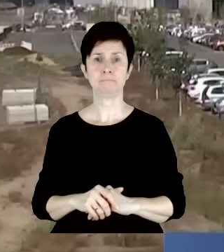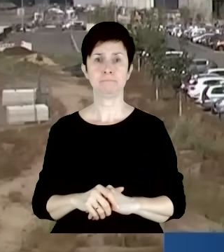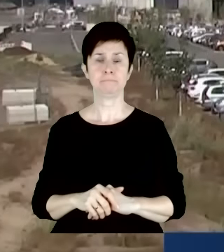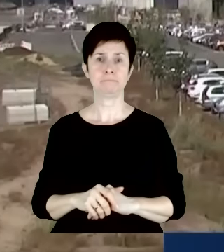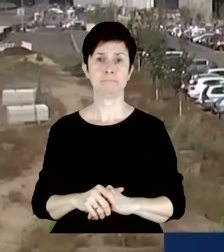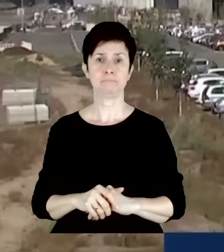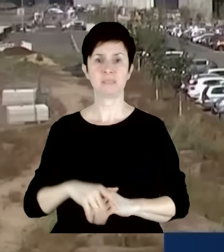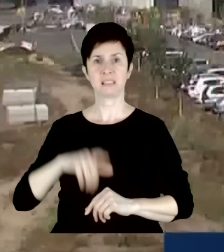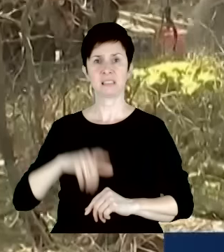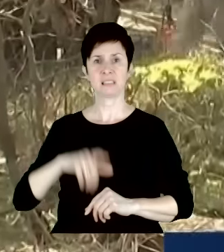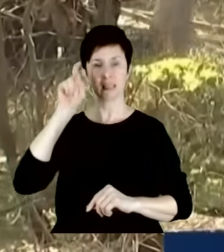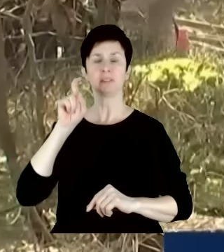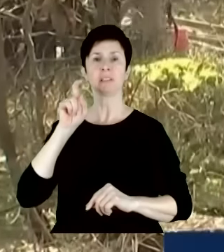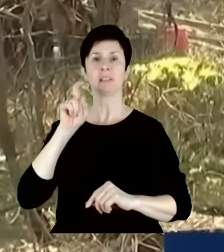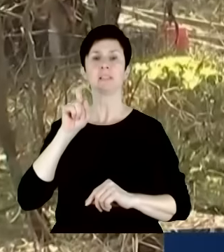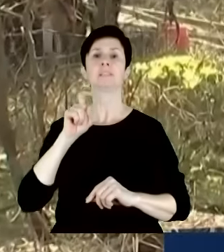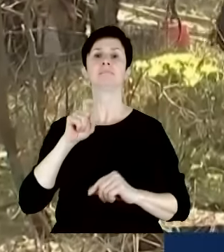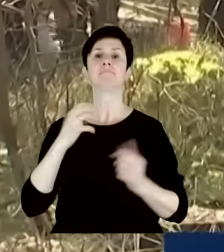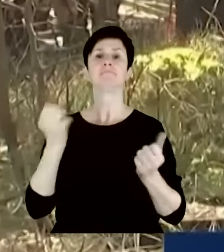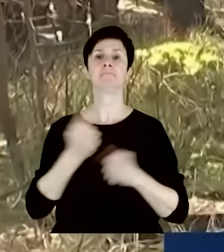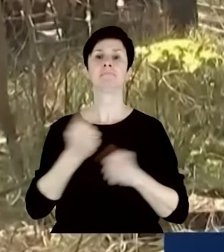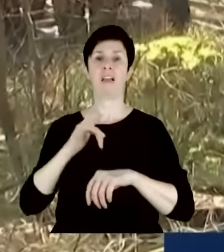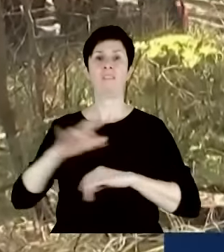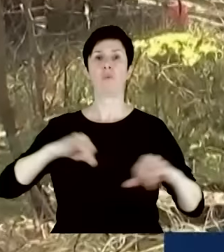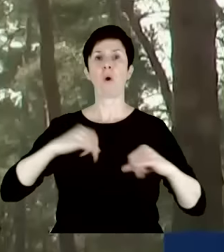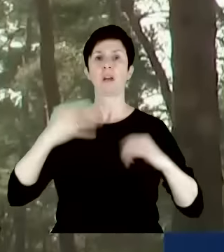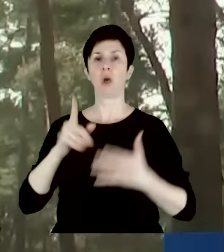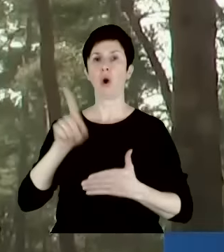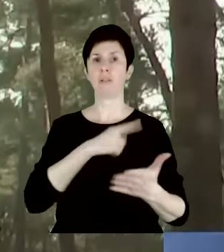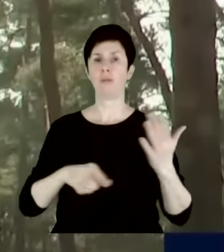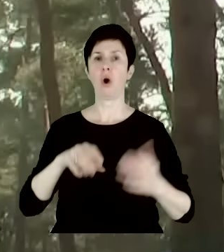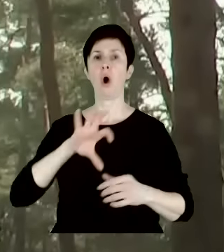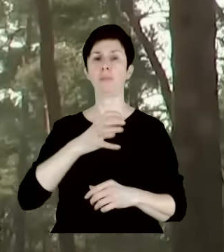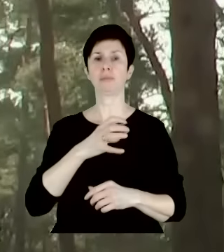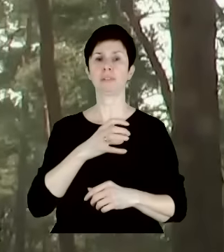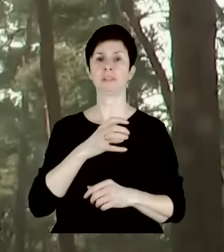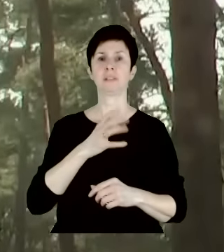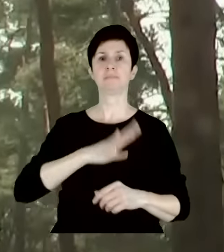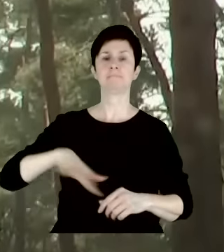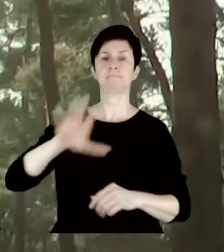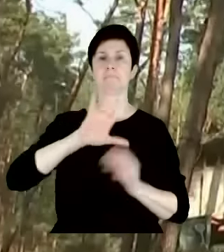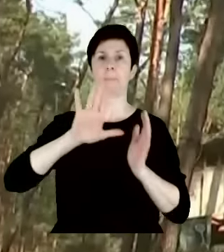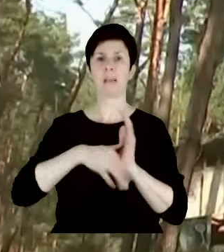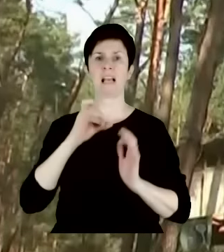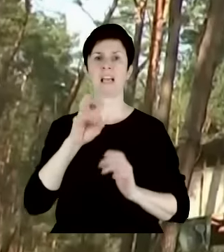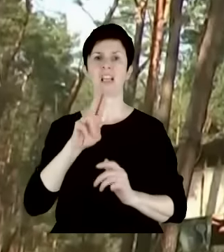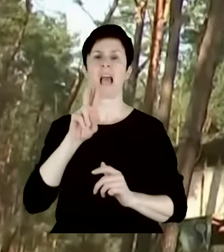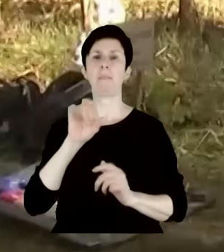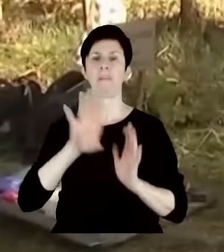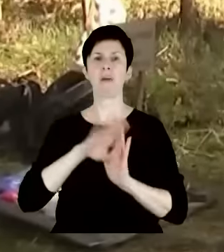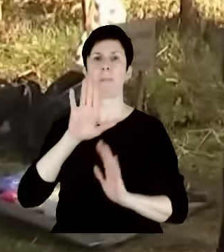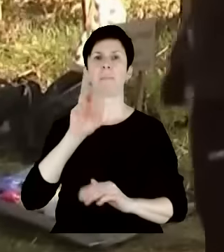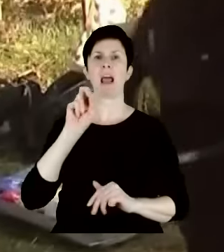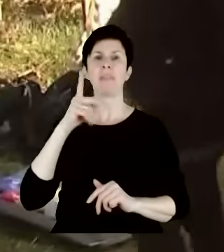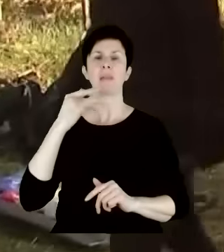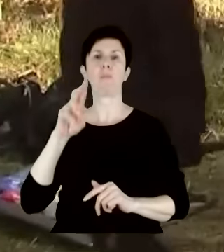Niemcy zbierają żniwo polityki Zielonego Ładu. Władze chcą zlikwidować obóz lewicowo-ekstremistycznej grupy znajdujący się w miejscowości Grünheide w Brandenburgii. Do tej pory był on